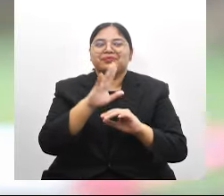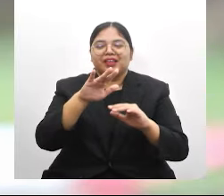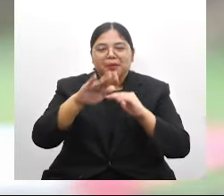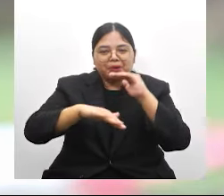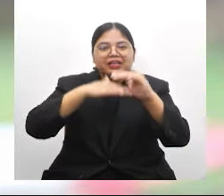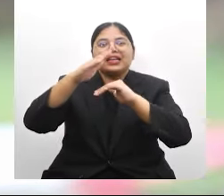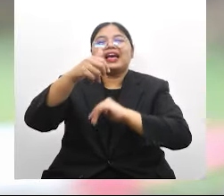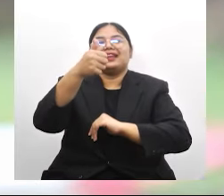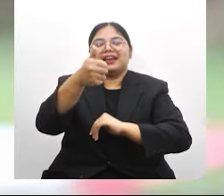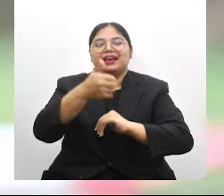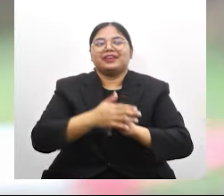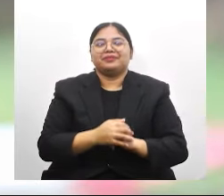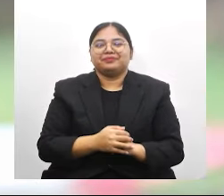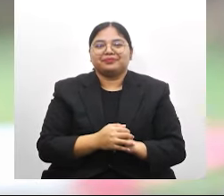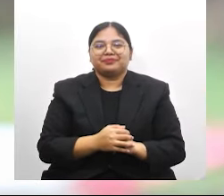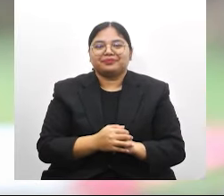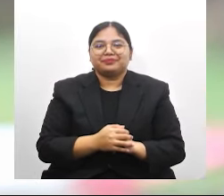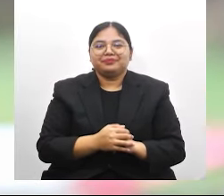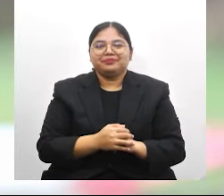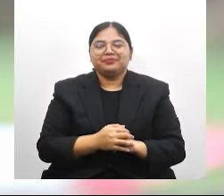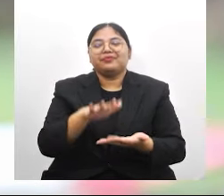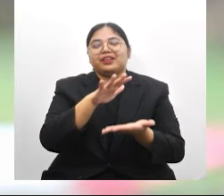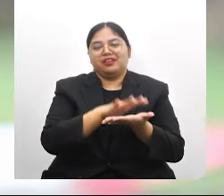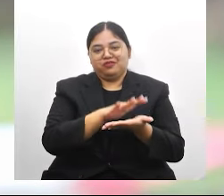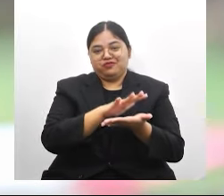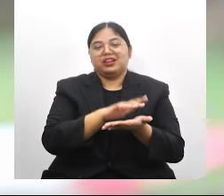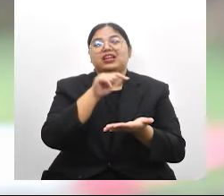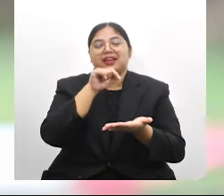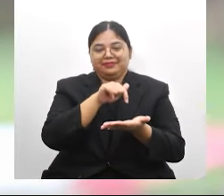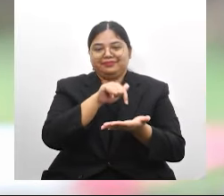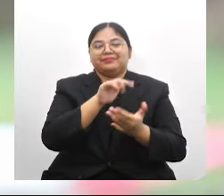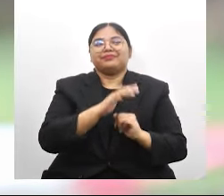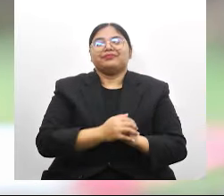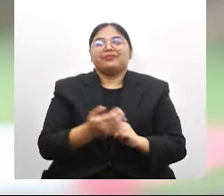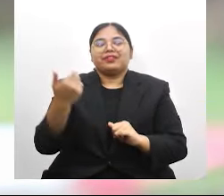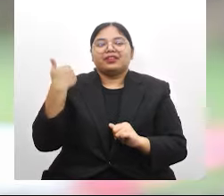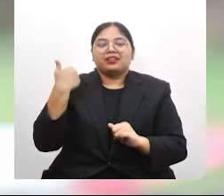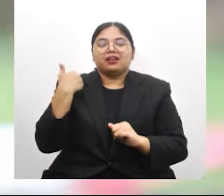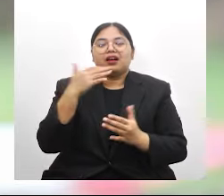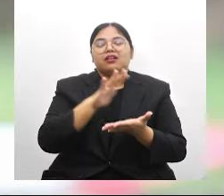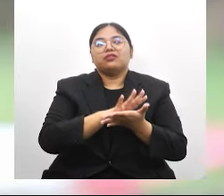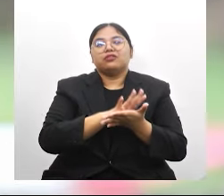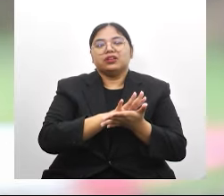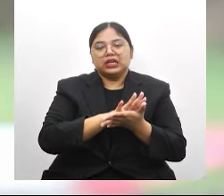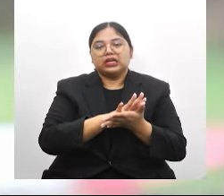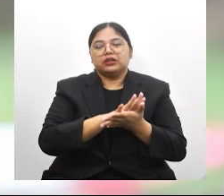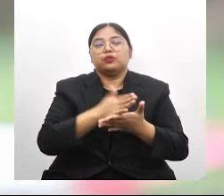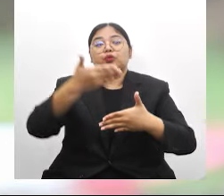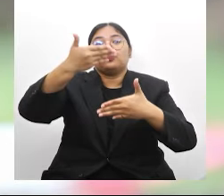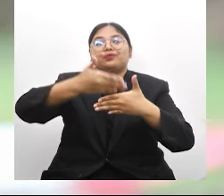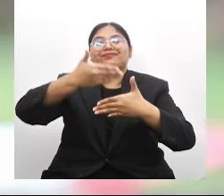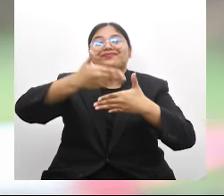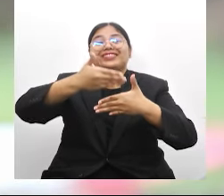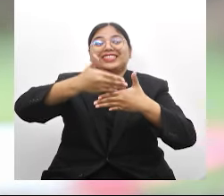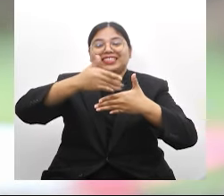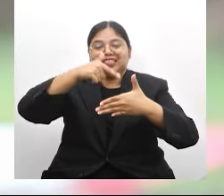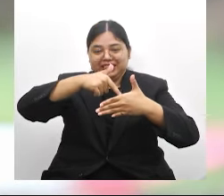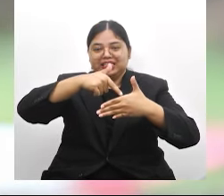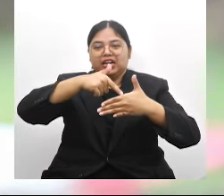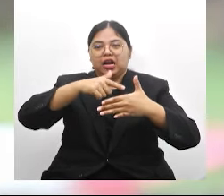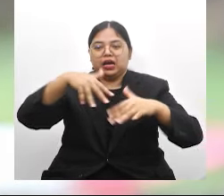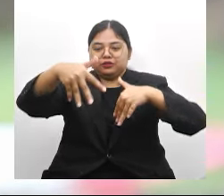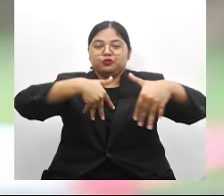ครับอ่าโรงเรียนอ่ารัชชาติประภานะครับเป็นโรงเรียนที่อยู่ที่เขื่อนนะครับอยู่ที่ชุมชนที่มี